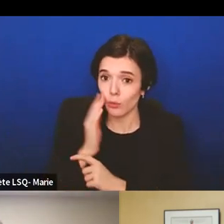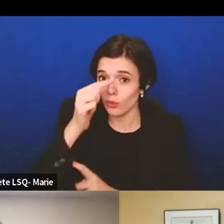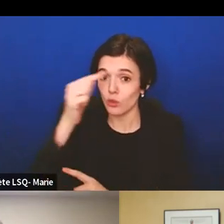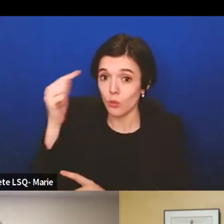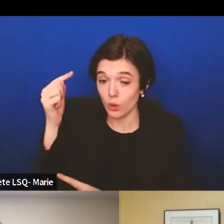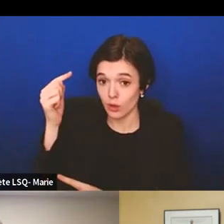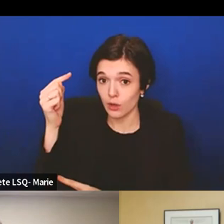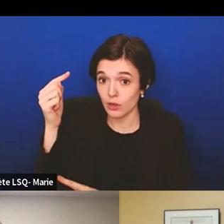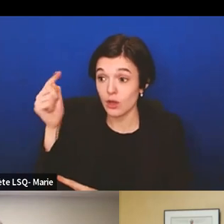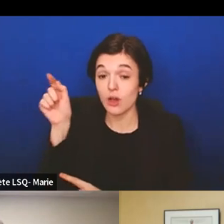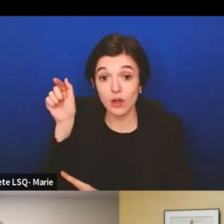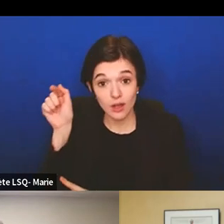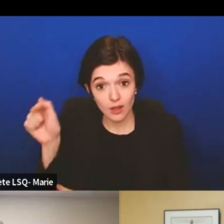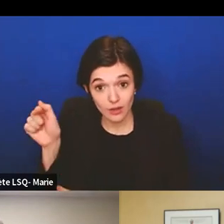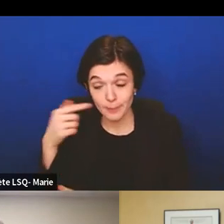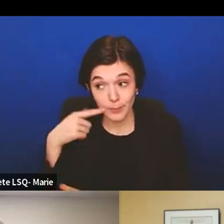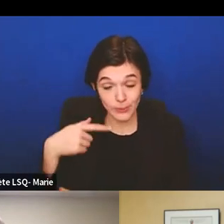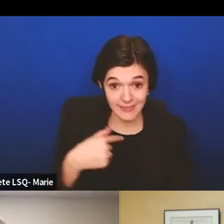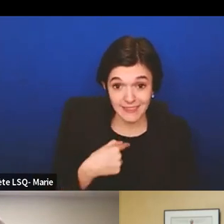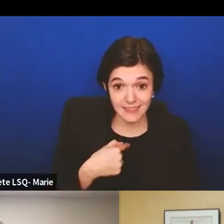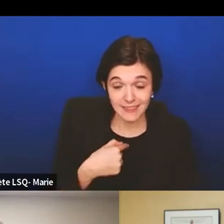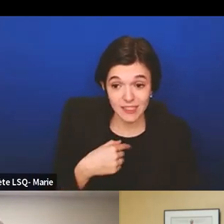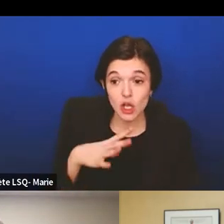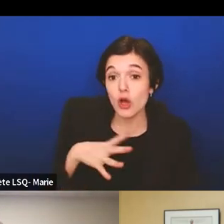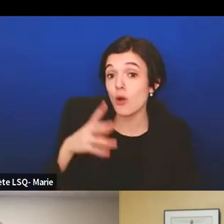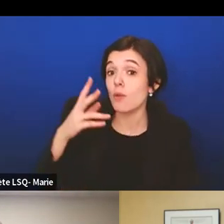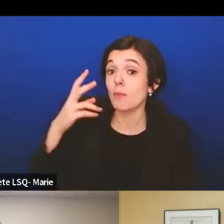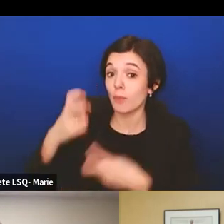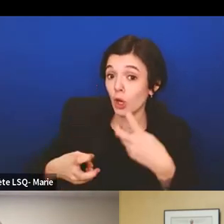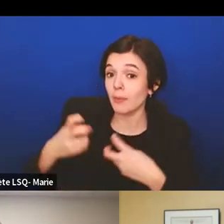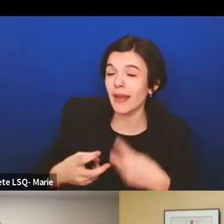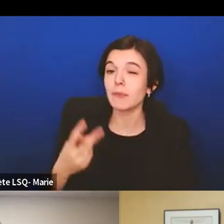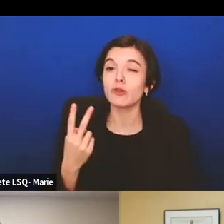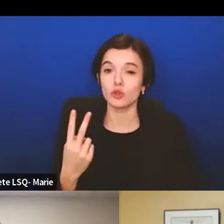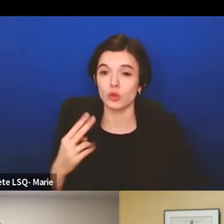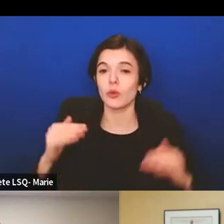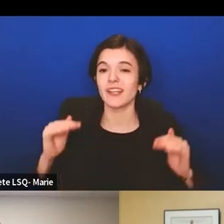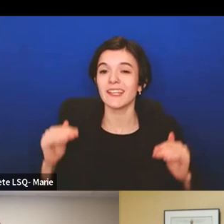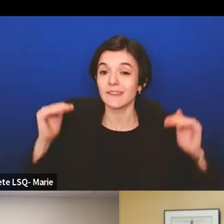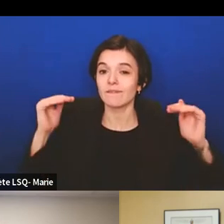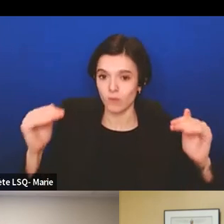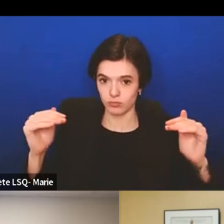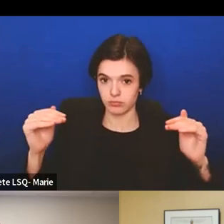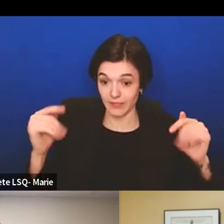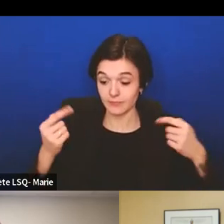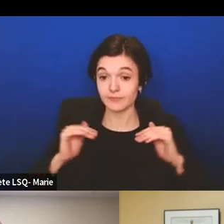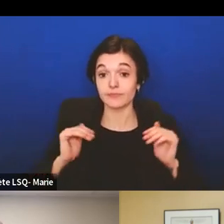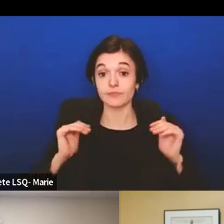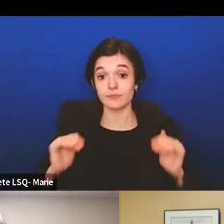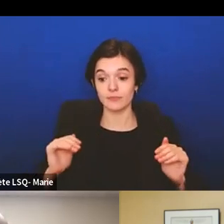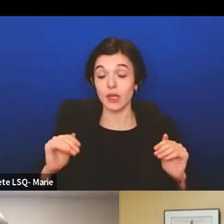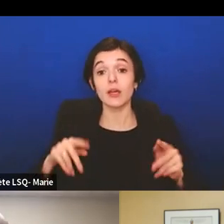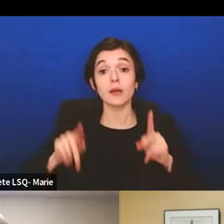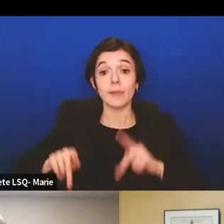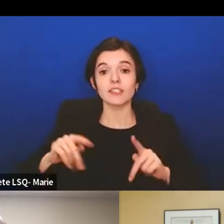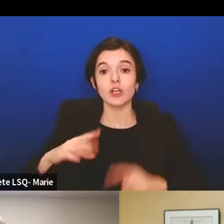témoins du fait qu'il y a une problématique à deux niveaux. C'est-à-dire que quand les personnes âgées de race noire ont des besoins sociaux de